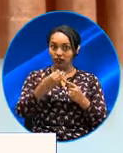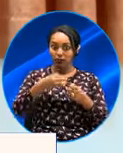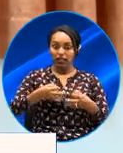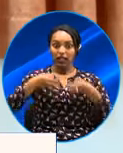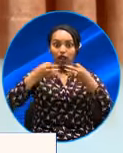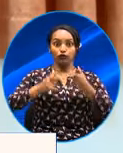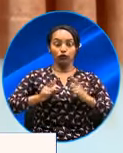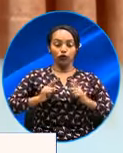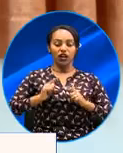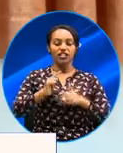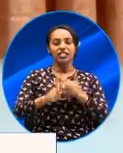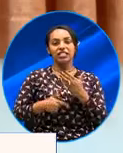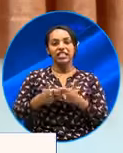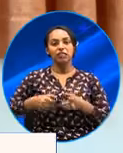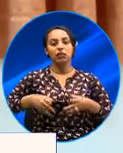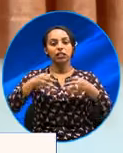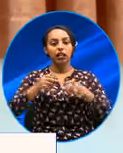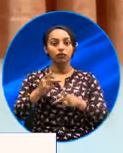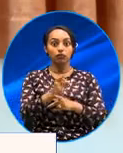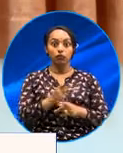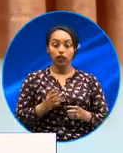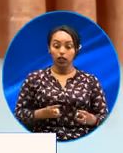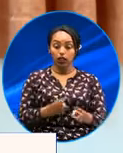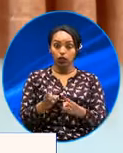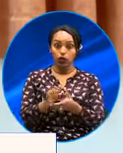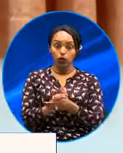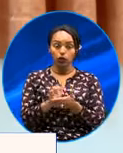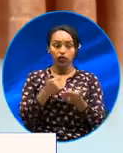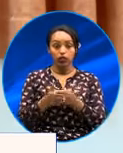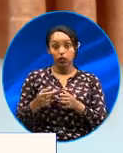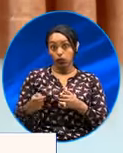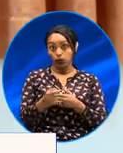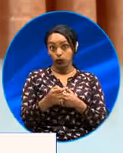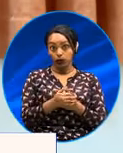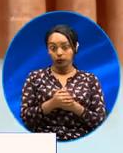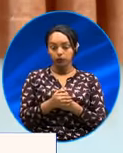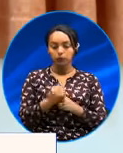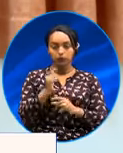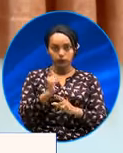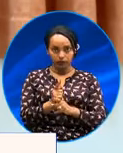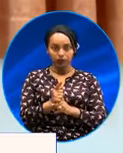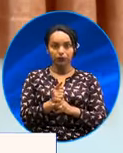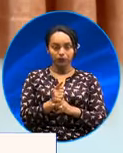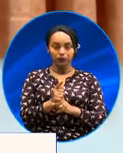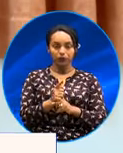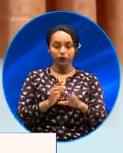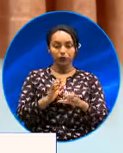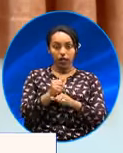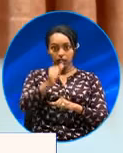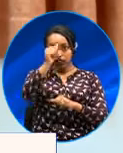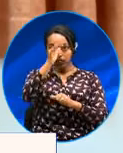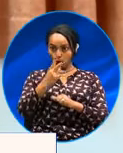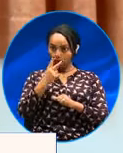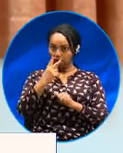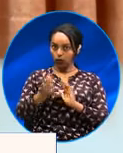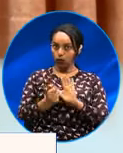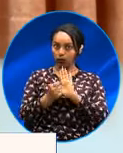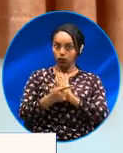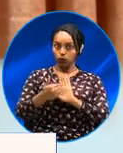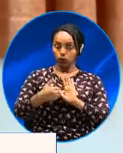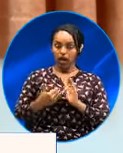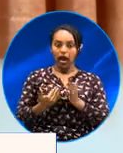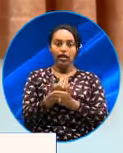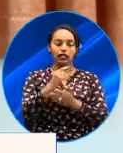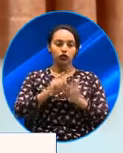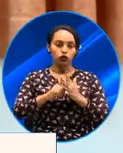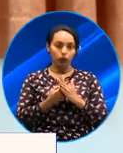ይኖራል ማለት ነው። ስለዚህ መተላለፊያ መንገዳቸው እንዲህ ከሆነ ኢሚዲየትሊ አኪዩት የተያዘ ሰው የሚያሳያቸው ምልክቶች አሉ።